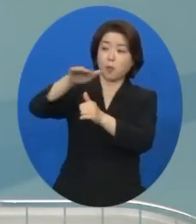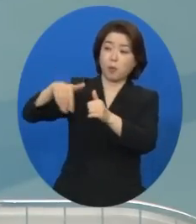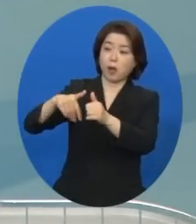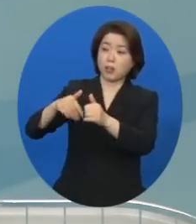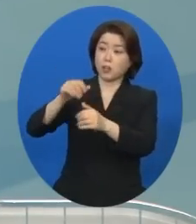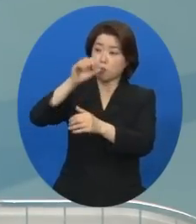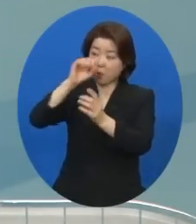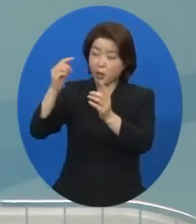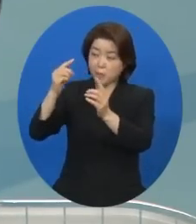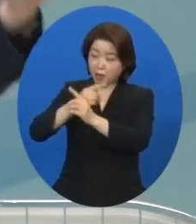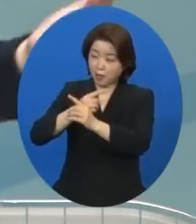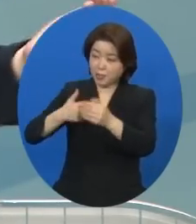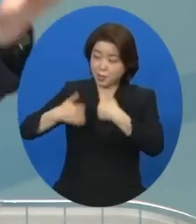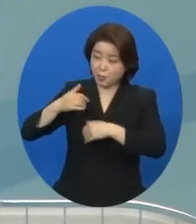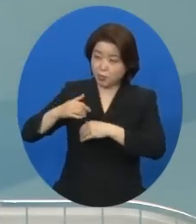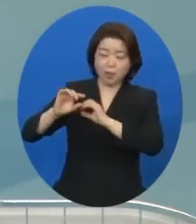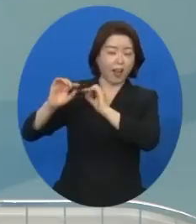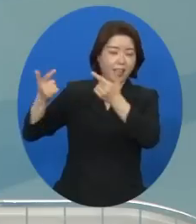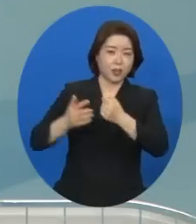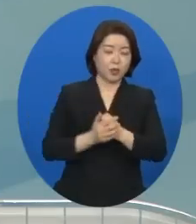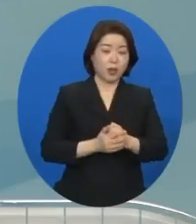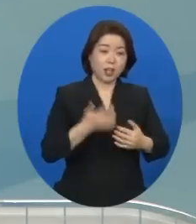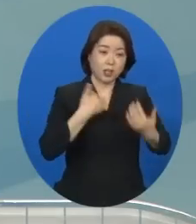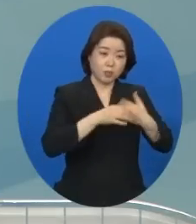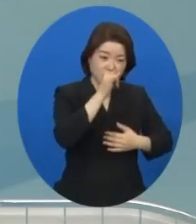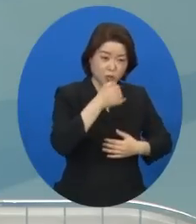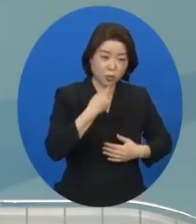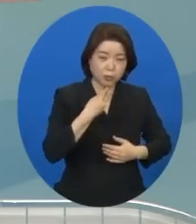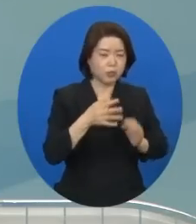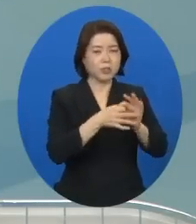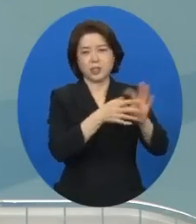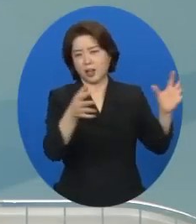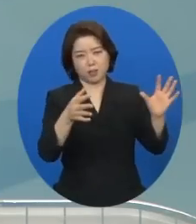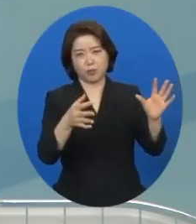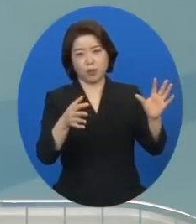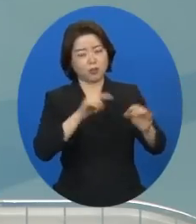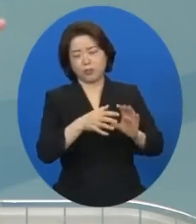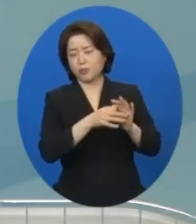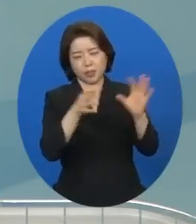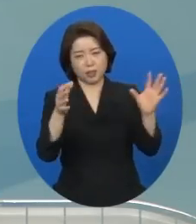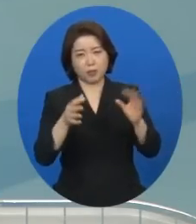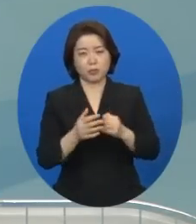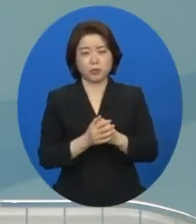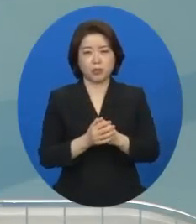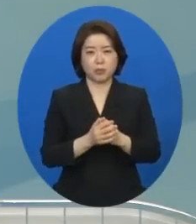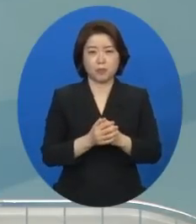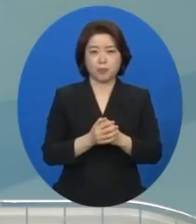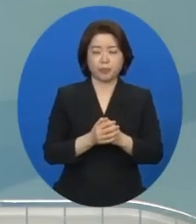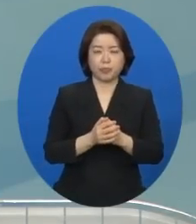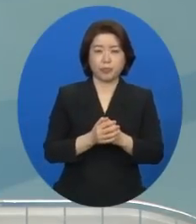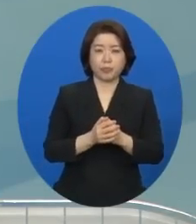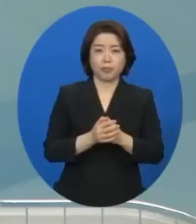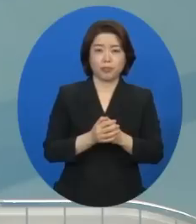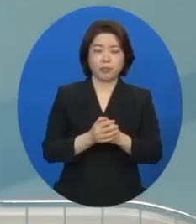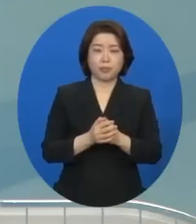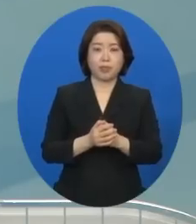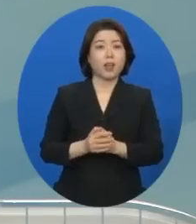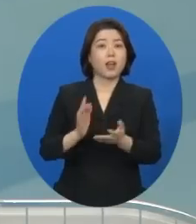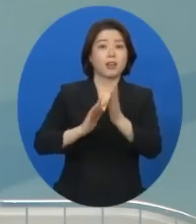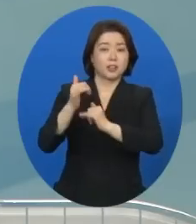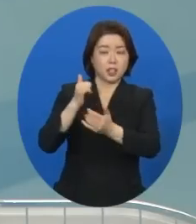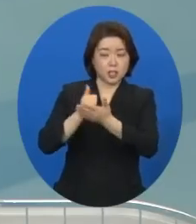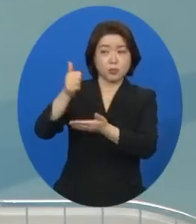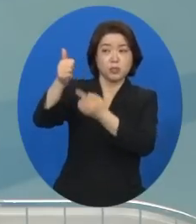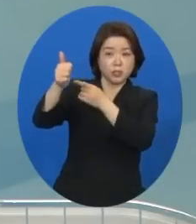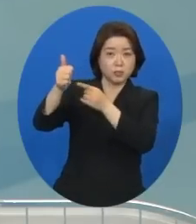아닙니다. 기쁠 일이 있고 기쁠 일이 없고 그런 영향을 받는 게 아니에요. 예수님